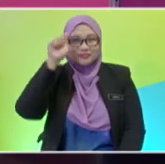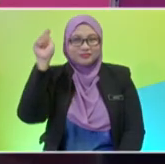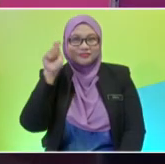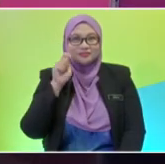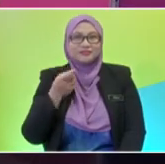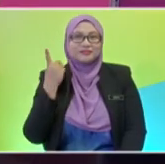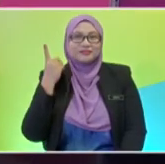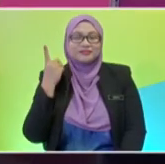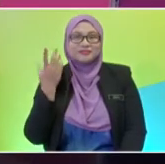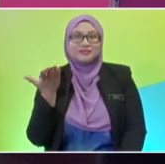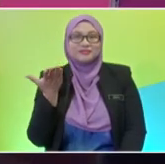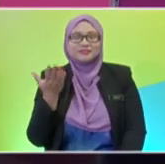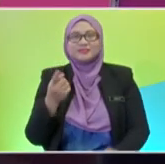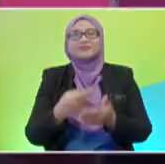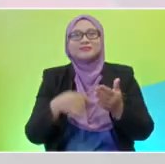impian mereka